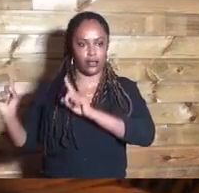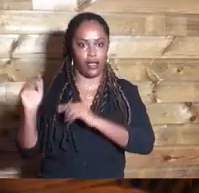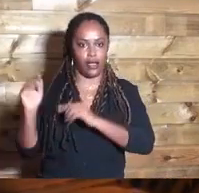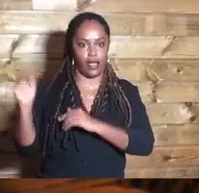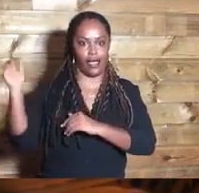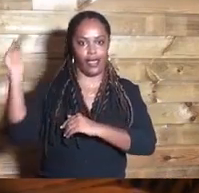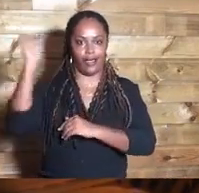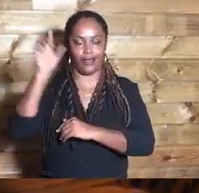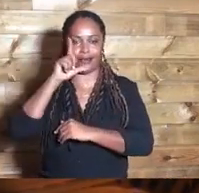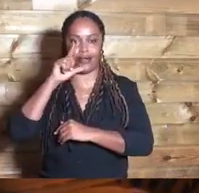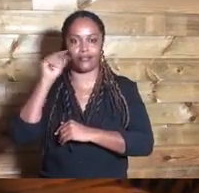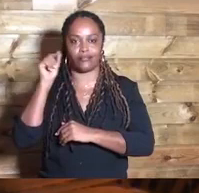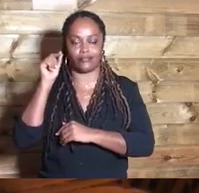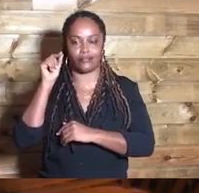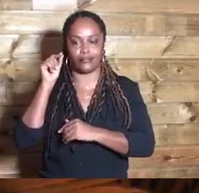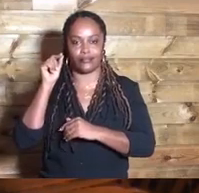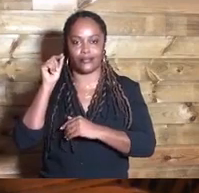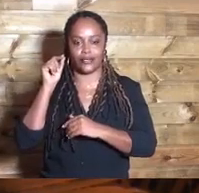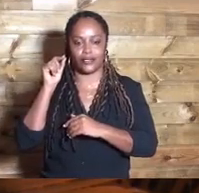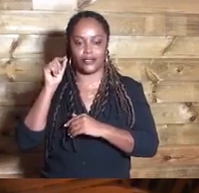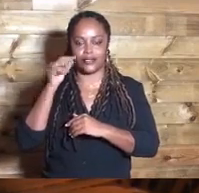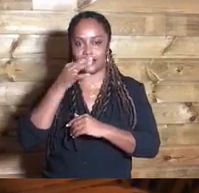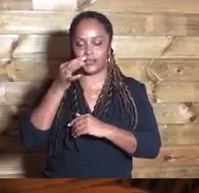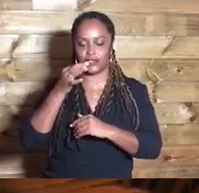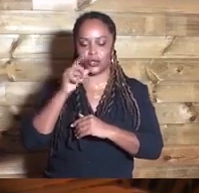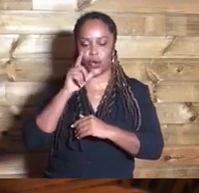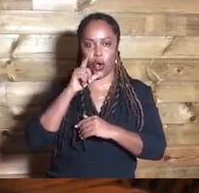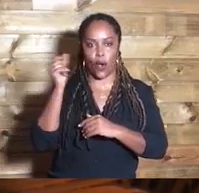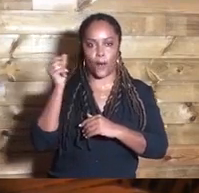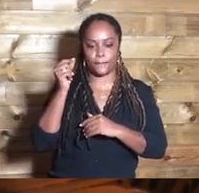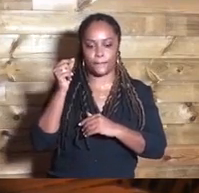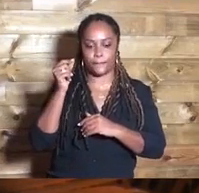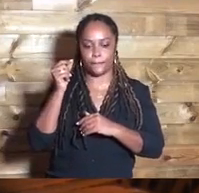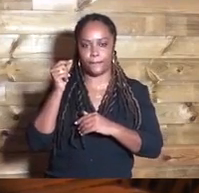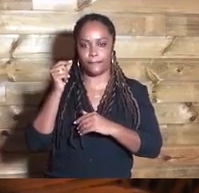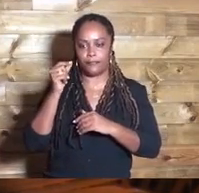qui fait comprendre que non pas fait comme ça et mort comme ça.